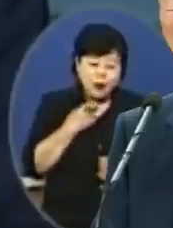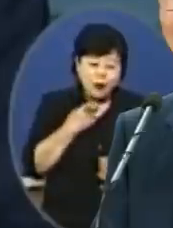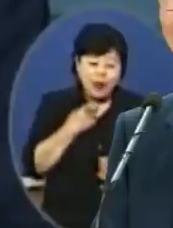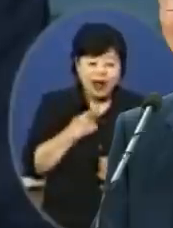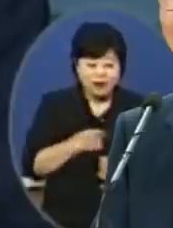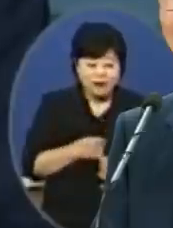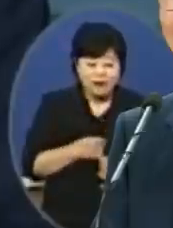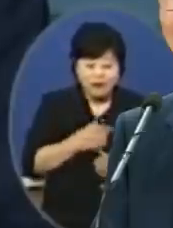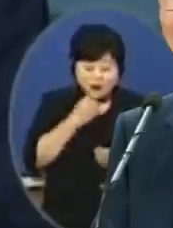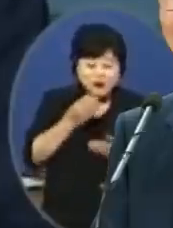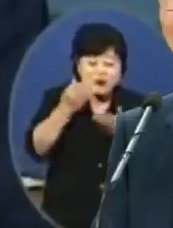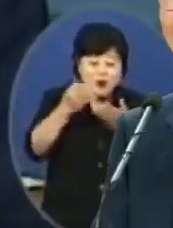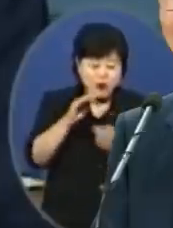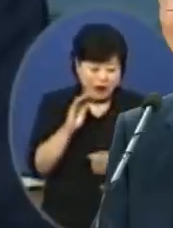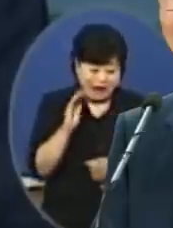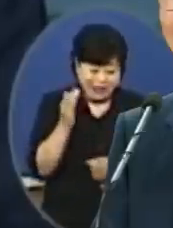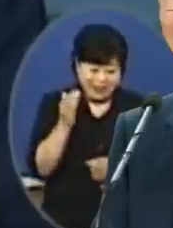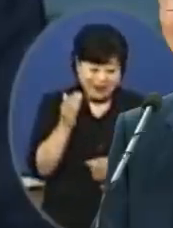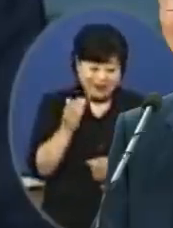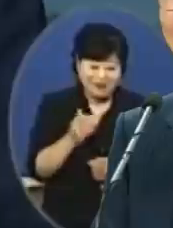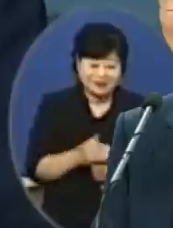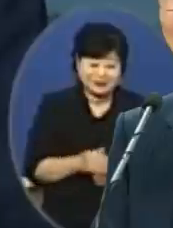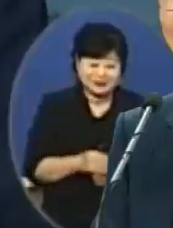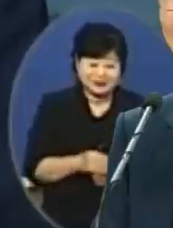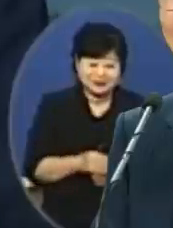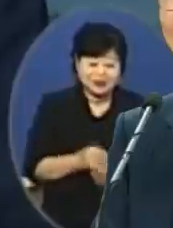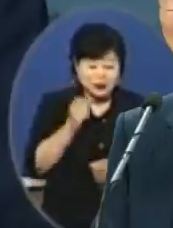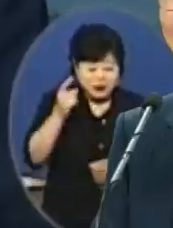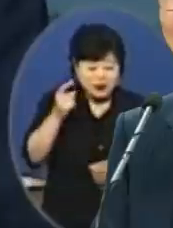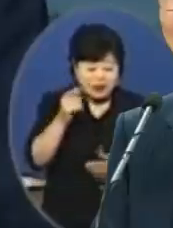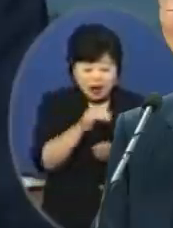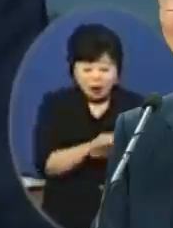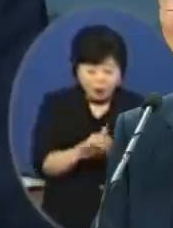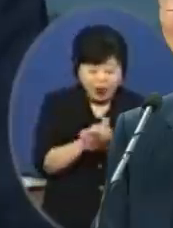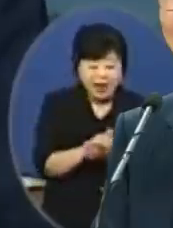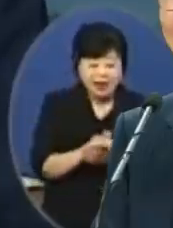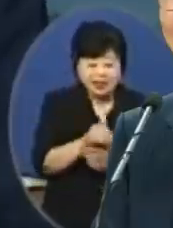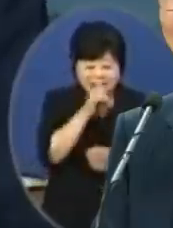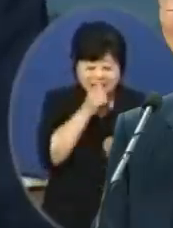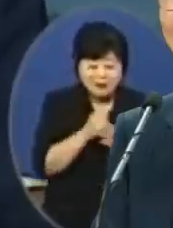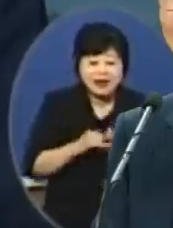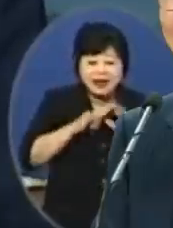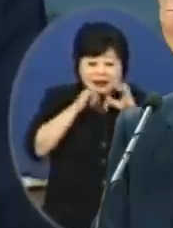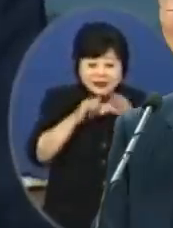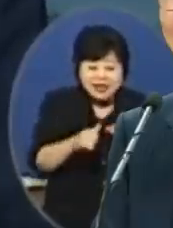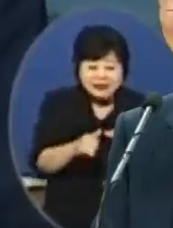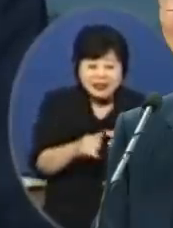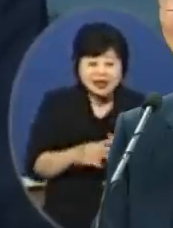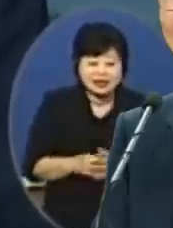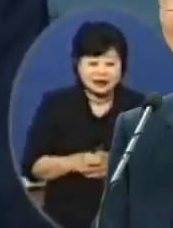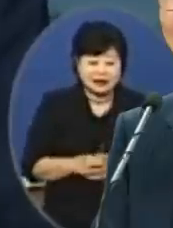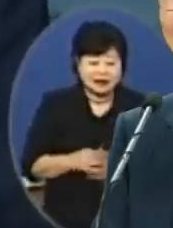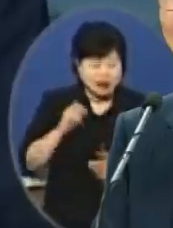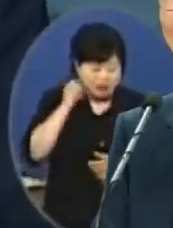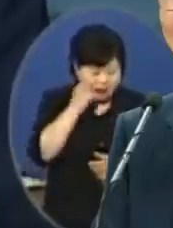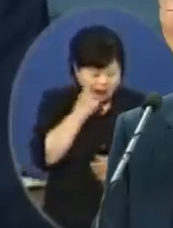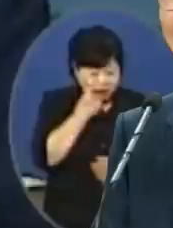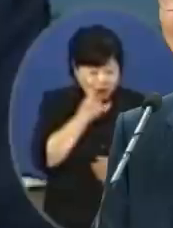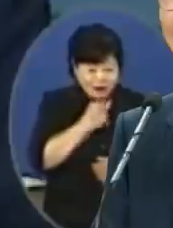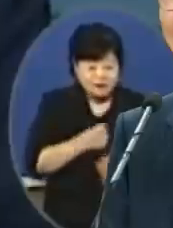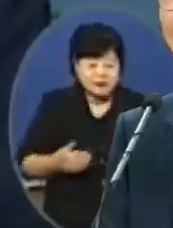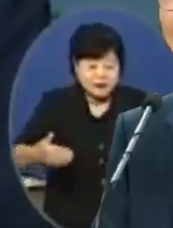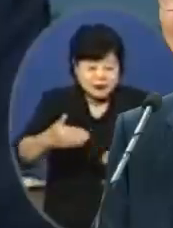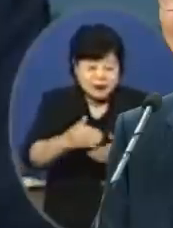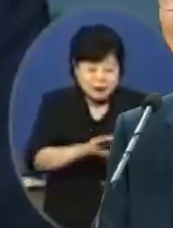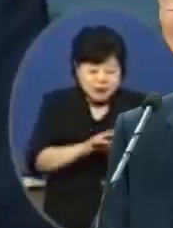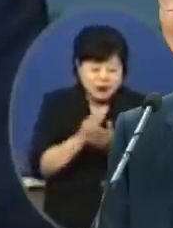축복과 기쁨의 대상이 되는 것입니다. 너무나 크고 위대한 화해를 가졌으니 세상에 어떤 불화도 끌어안고 변화시킬 수가 있습니다.